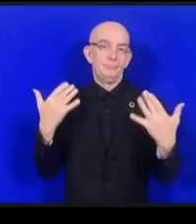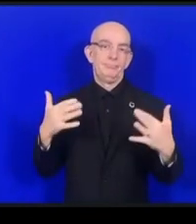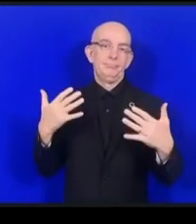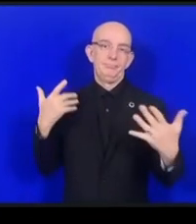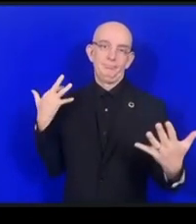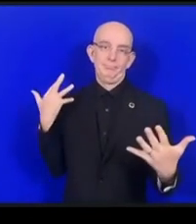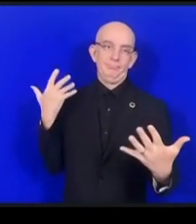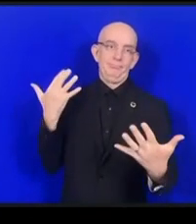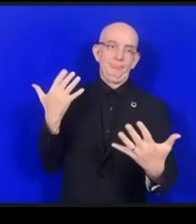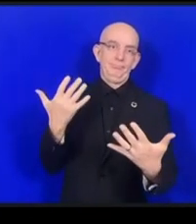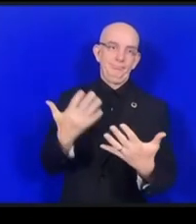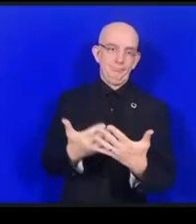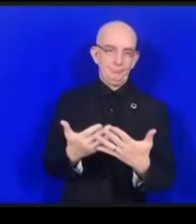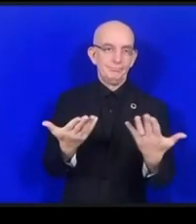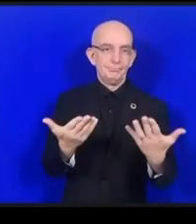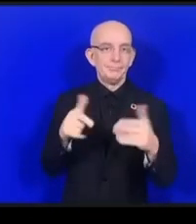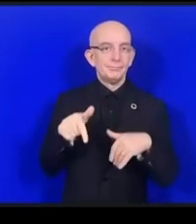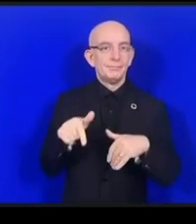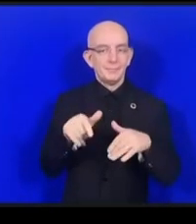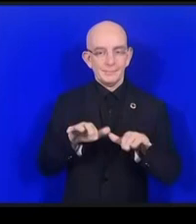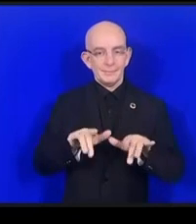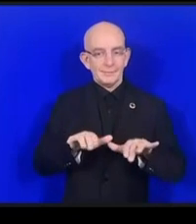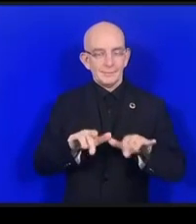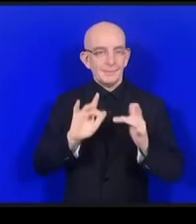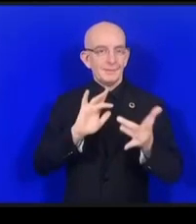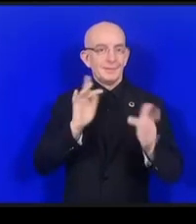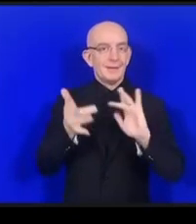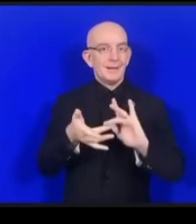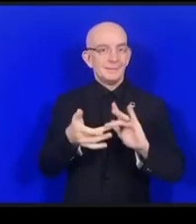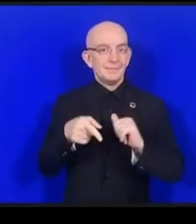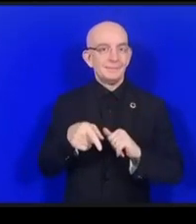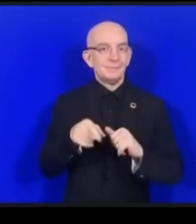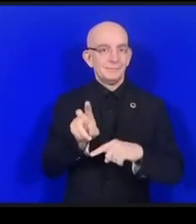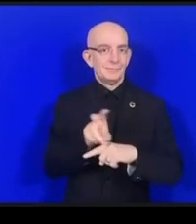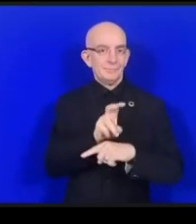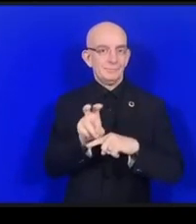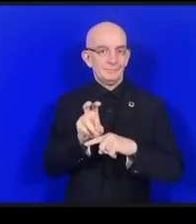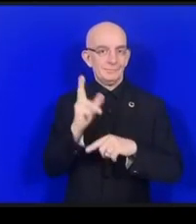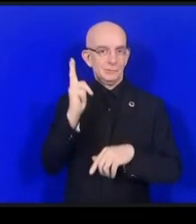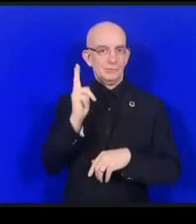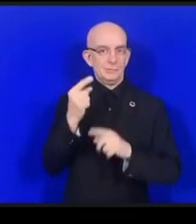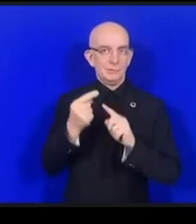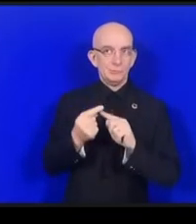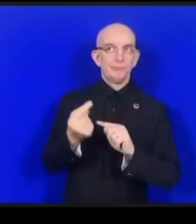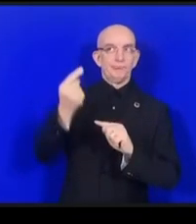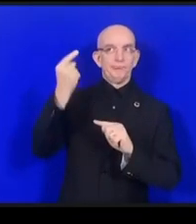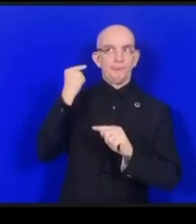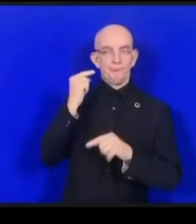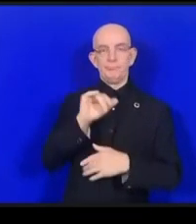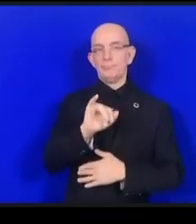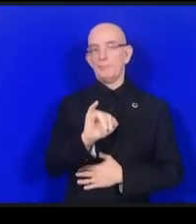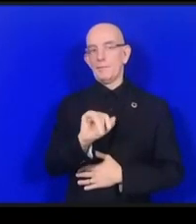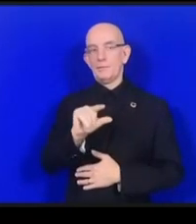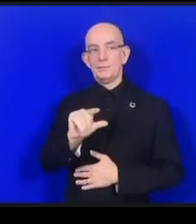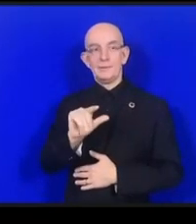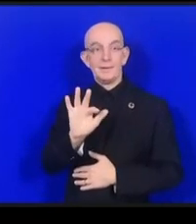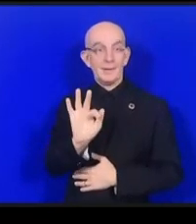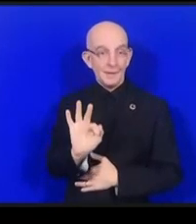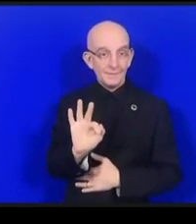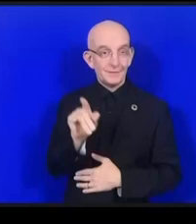им также по возрасту совпадают с ф начиная с первого форума в Афинах в